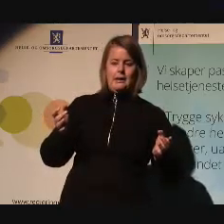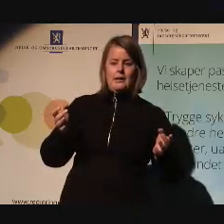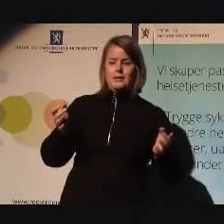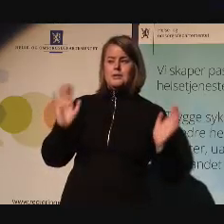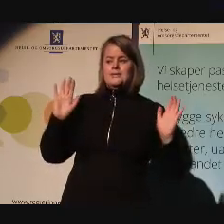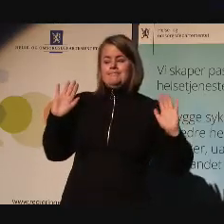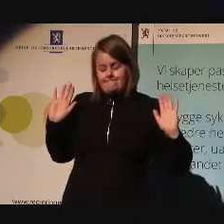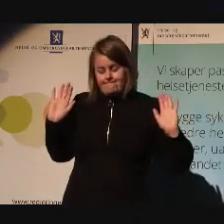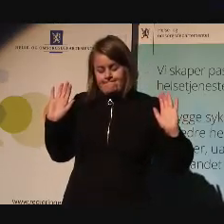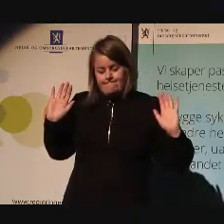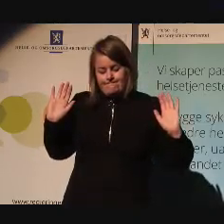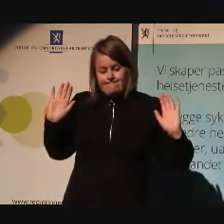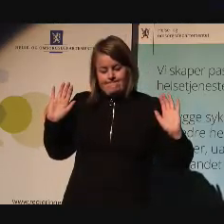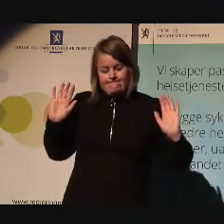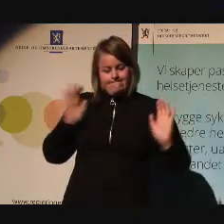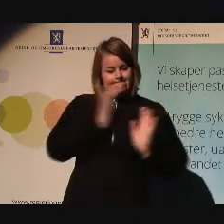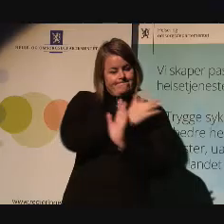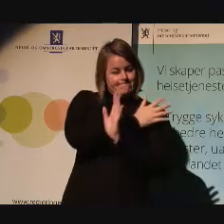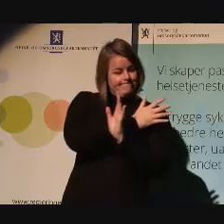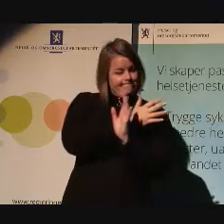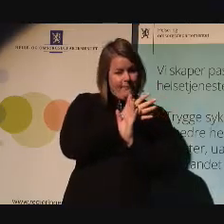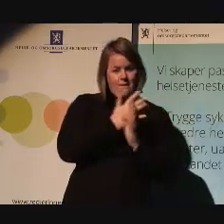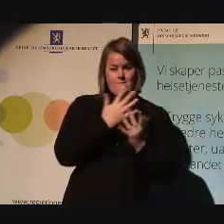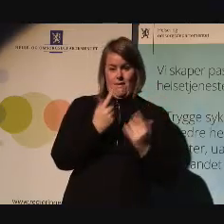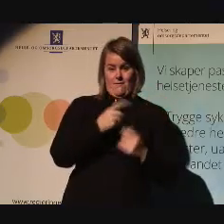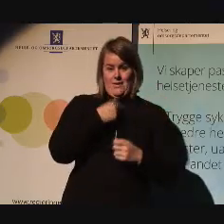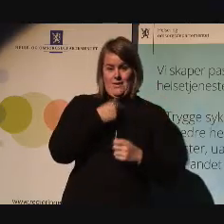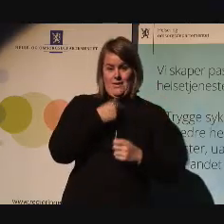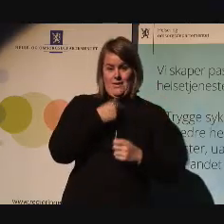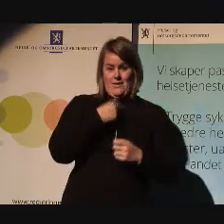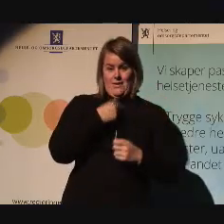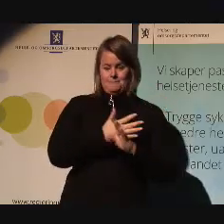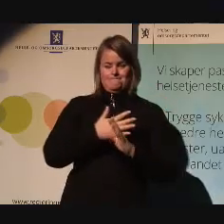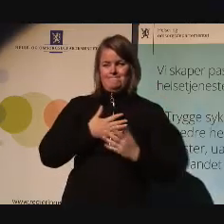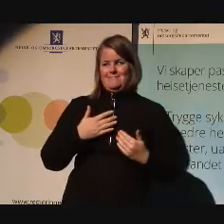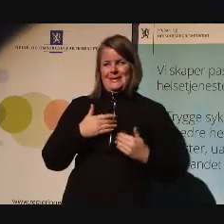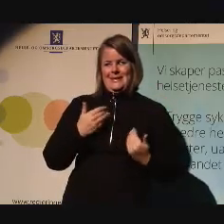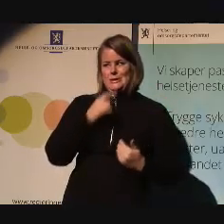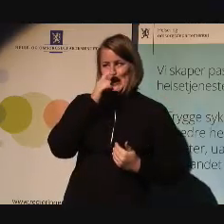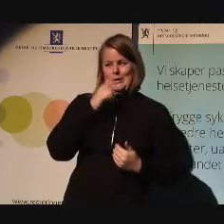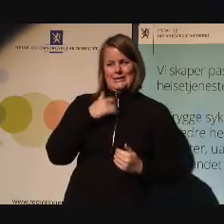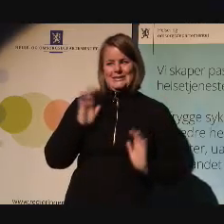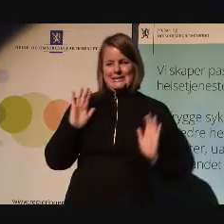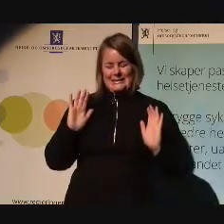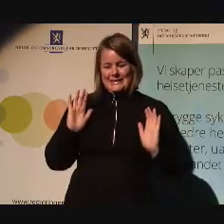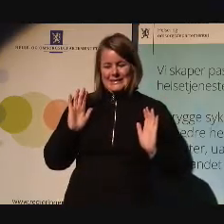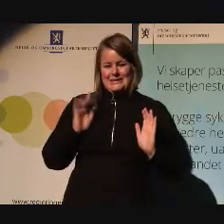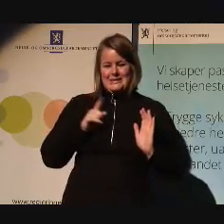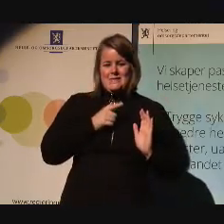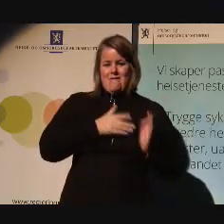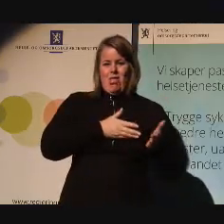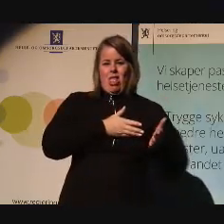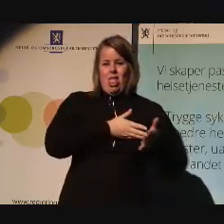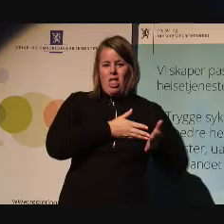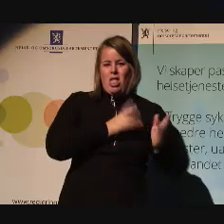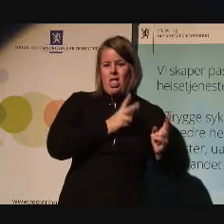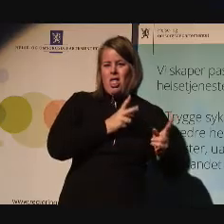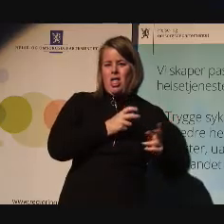er ikke stolt av det vi har gjort. Vi har ikke klart å gjøre jobben vår. Nå er vi her